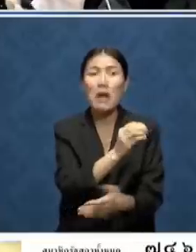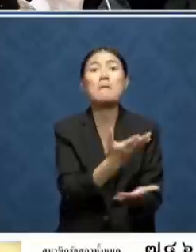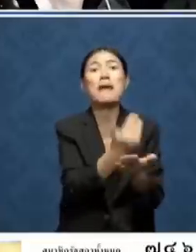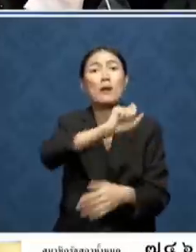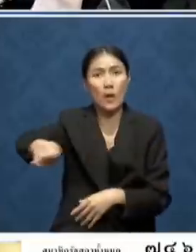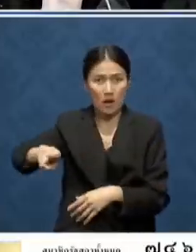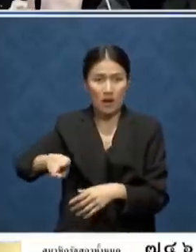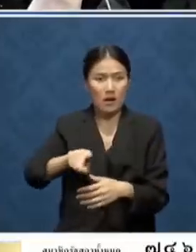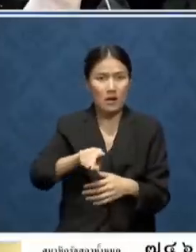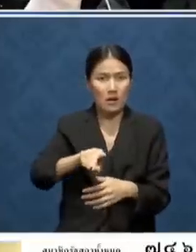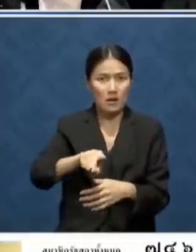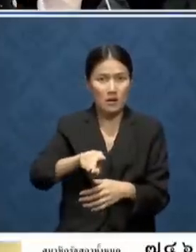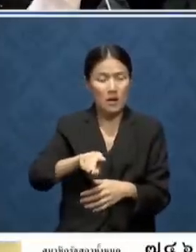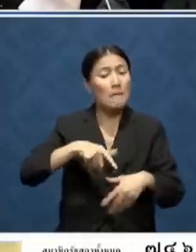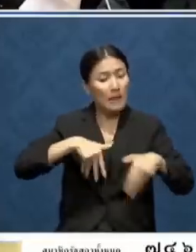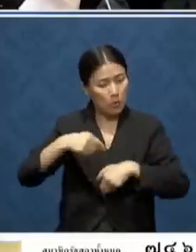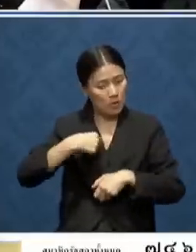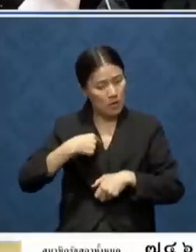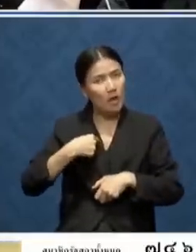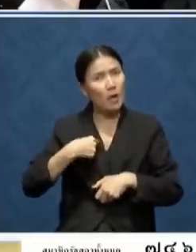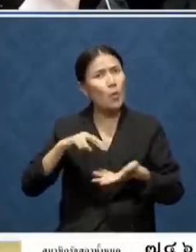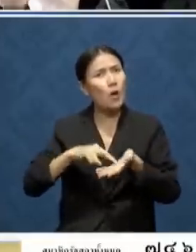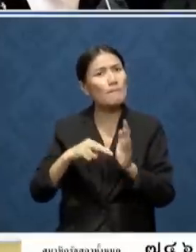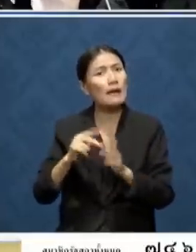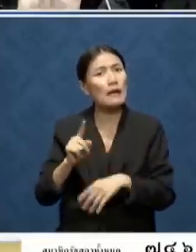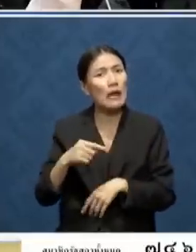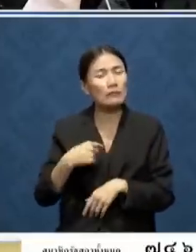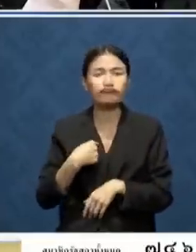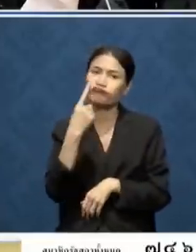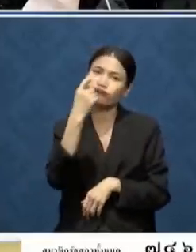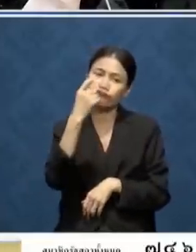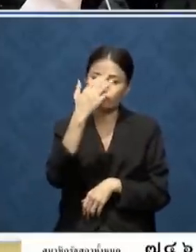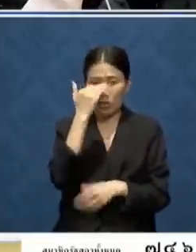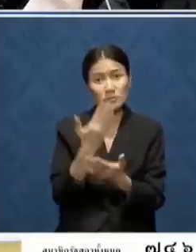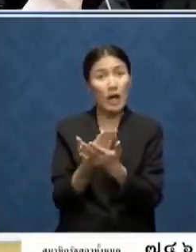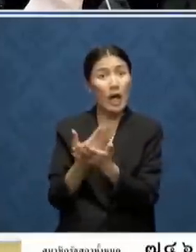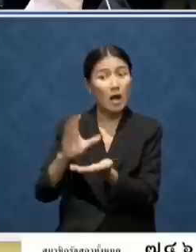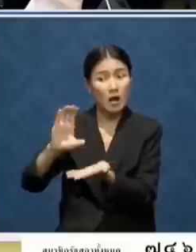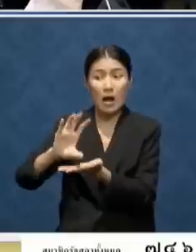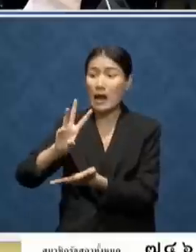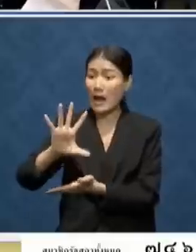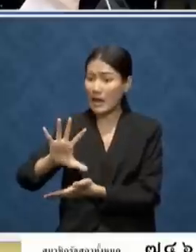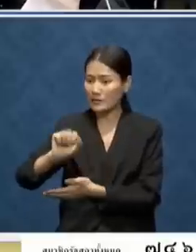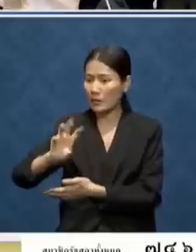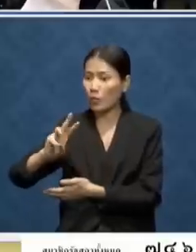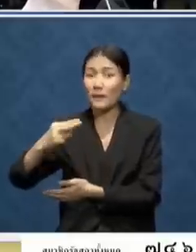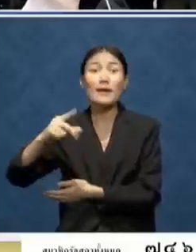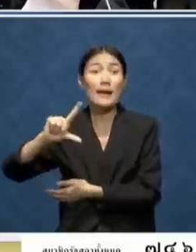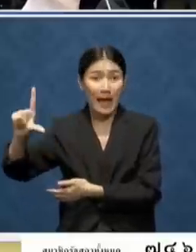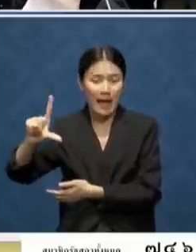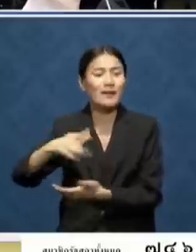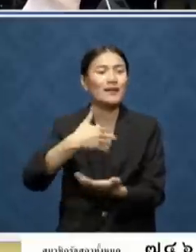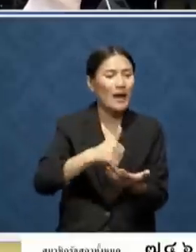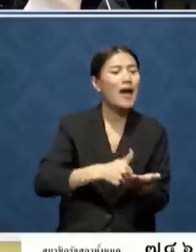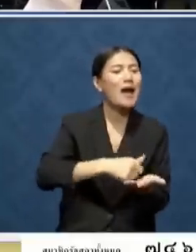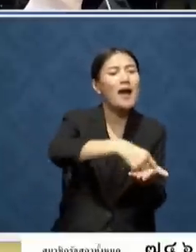ประชาชนเนี่ยจะเสียโอกาสเสียผลประโยชน์ทันทีเพราะว่างเงินงบประมาณเนี่ยจ่ายไปแล้ว 56,000ล้านบาทแต่ประชาชนได้